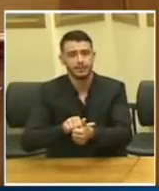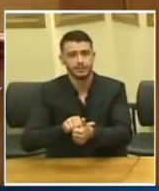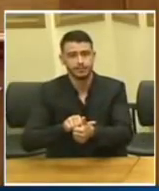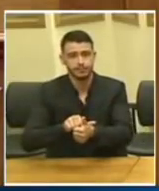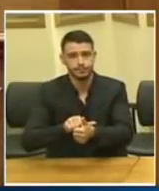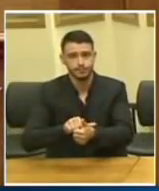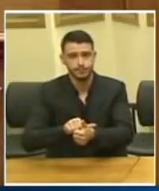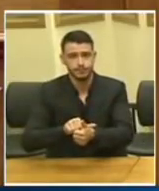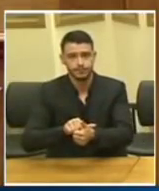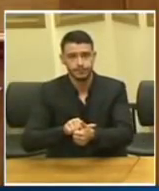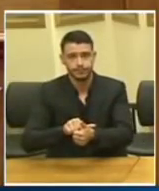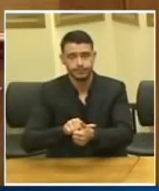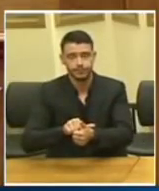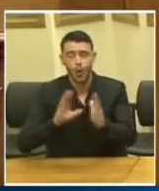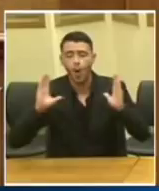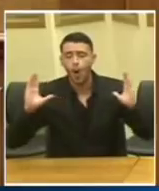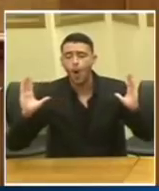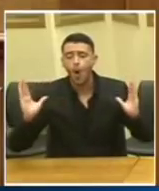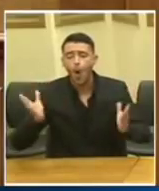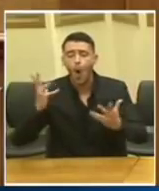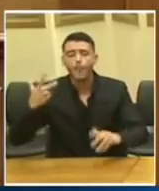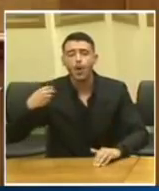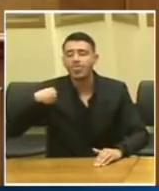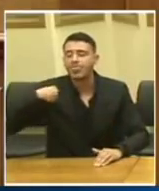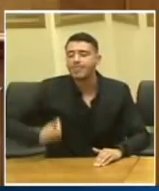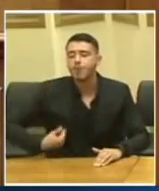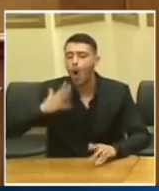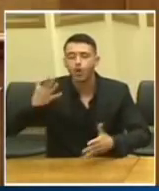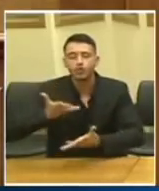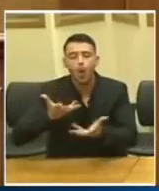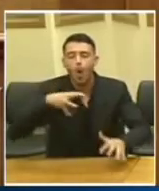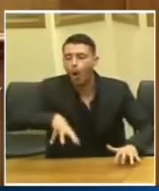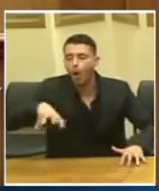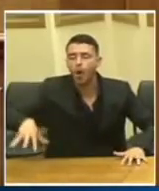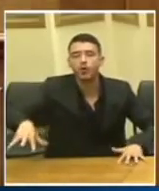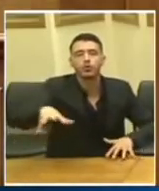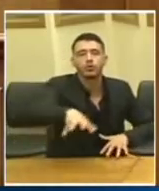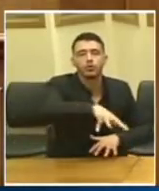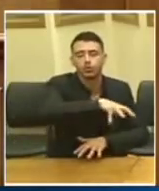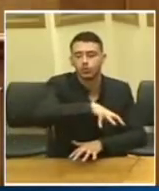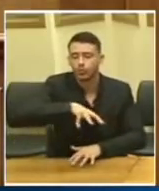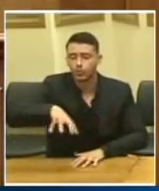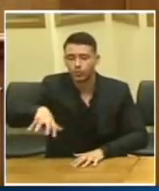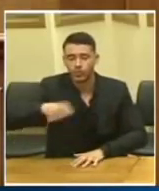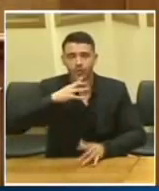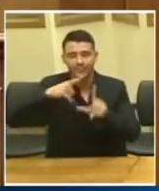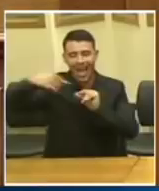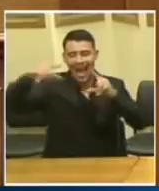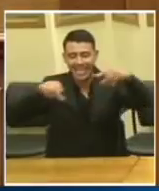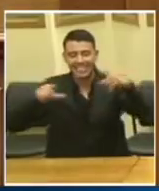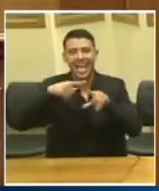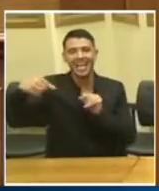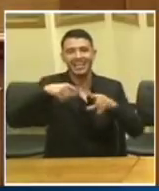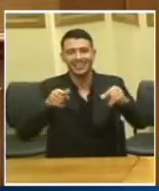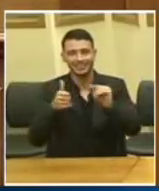σε όποιο δημόσιο χώρο είναι αναρτημένο το 16άκτινο αστέρι της Βεργίνας να